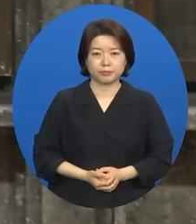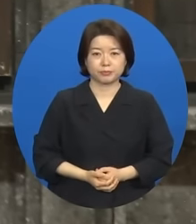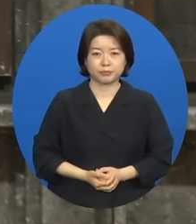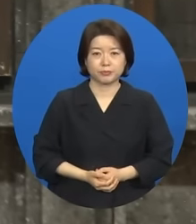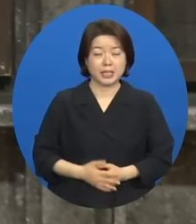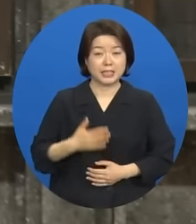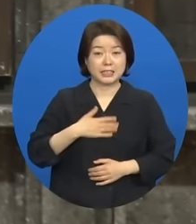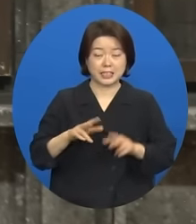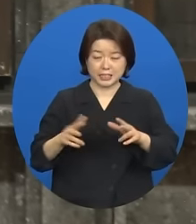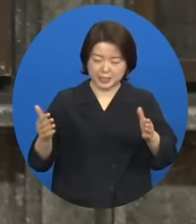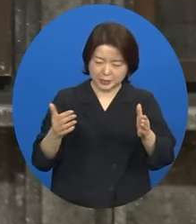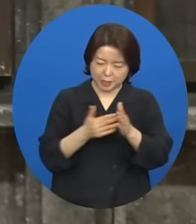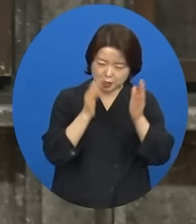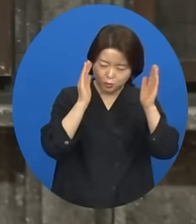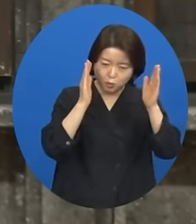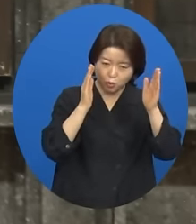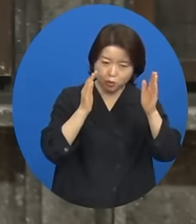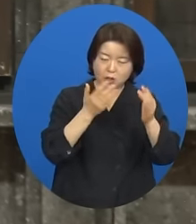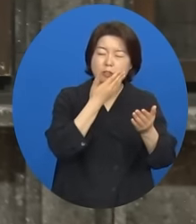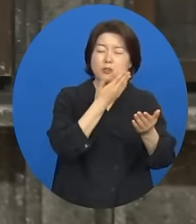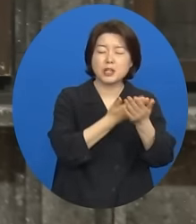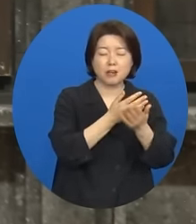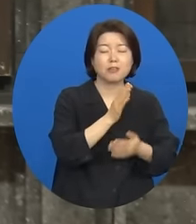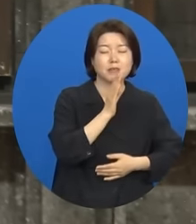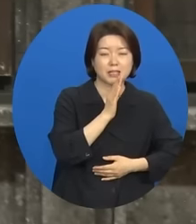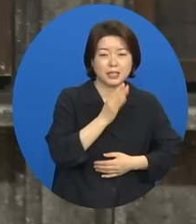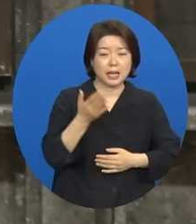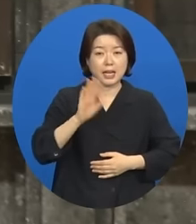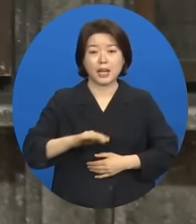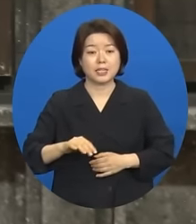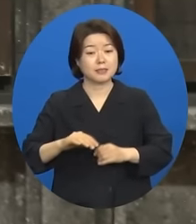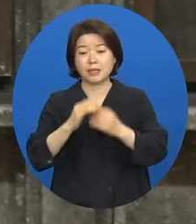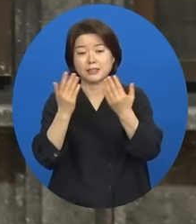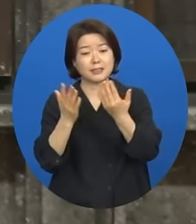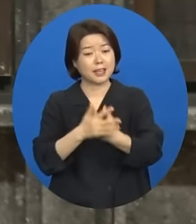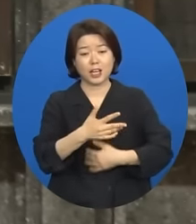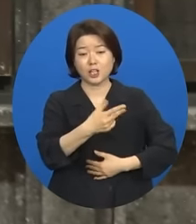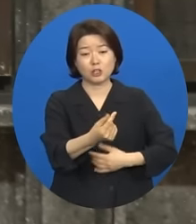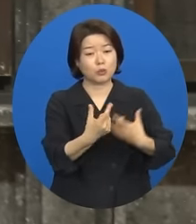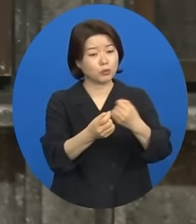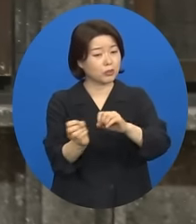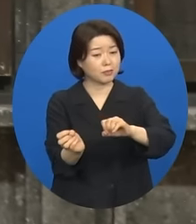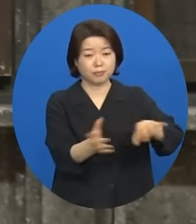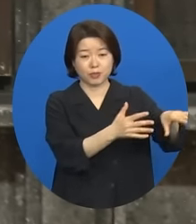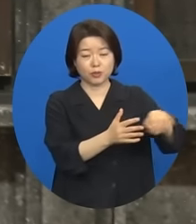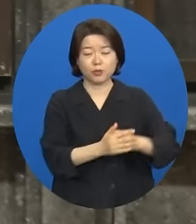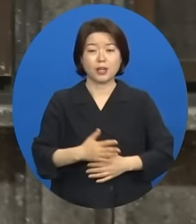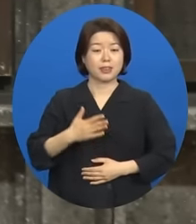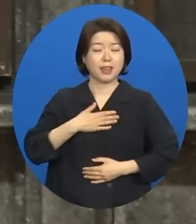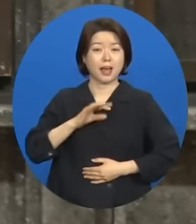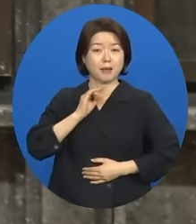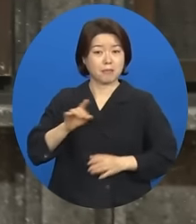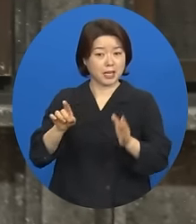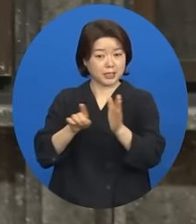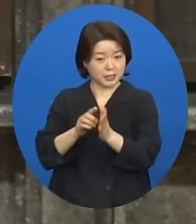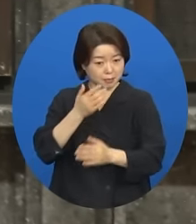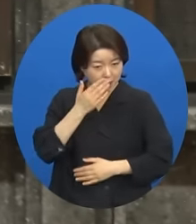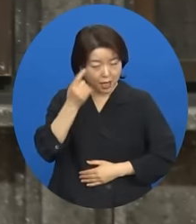제가 지금까지 공부했던 거 귀하지만 너 그거 다 배설물같이 버리고 정말 나만을 신뢰할 수